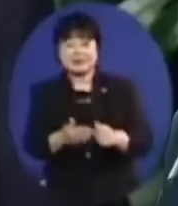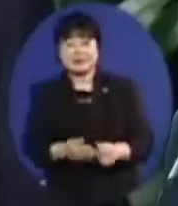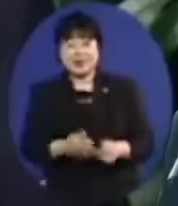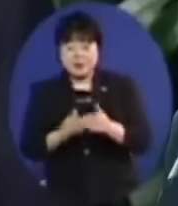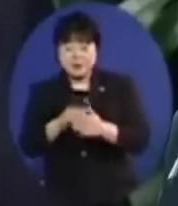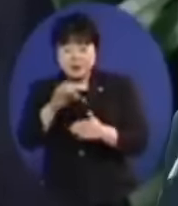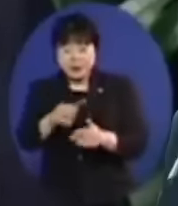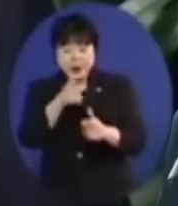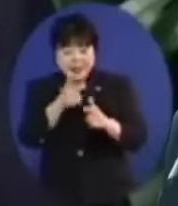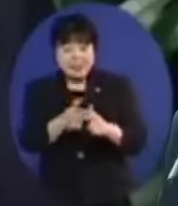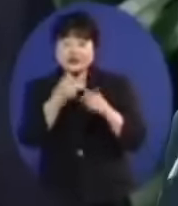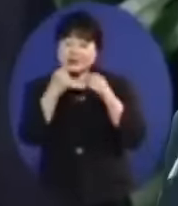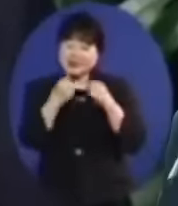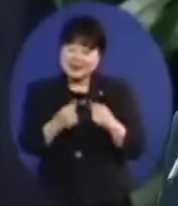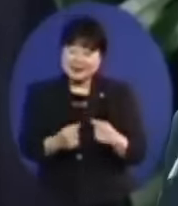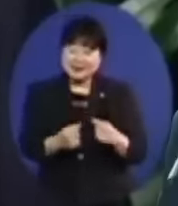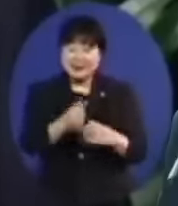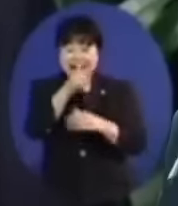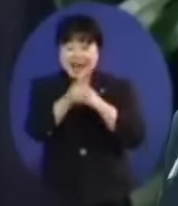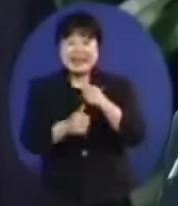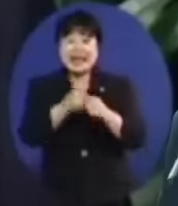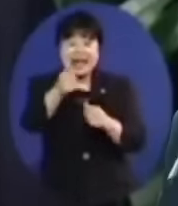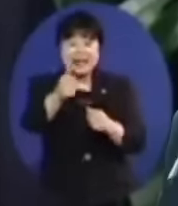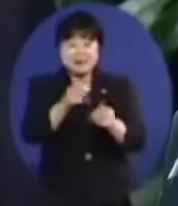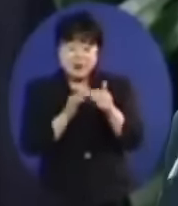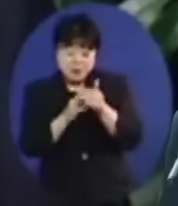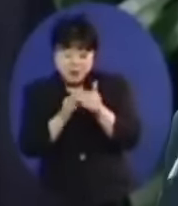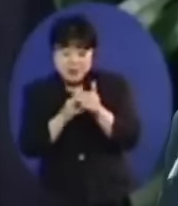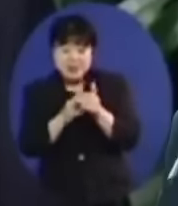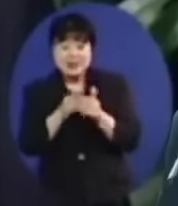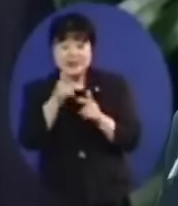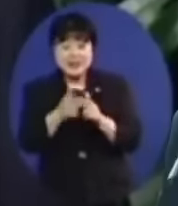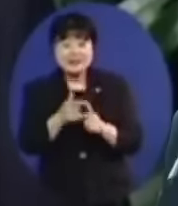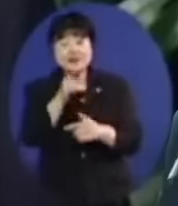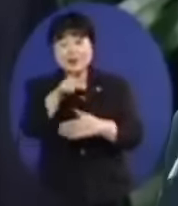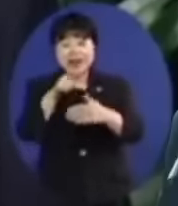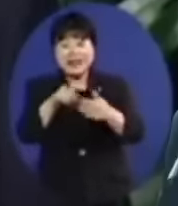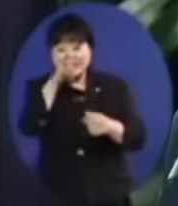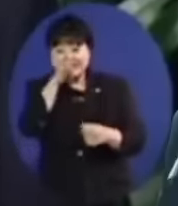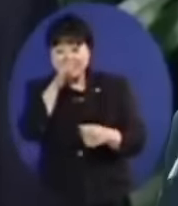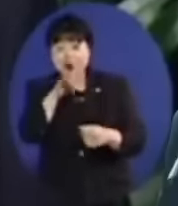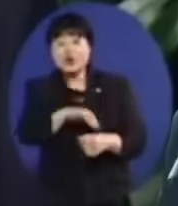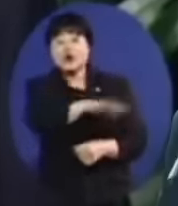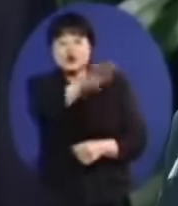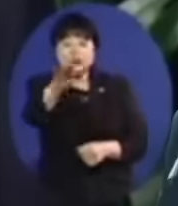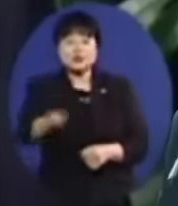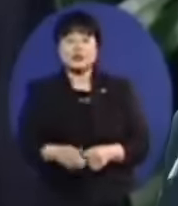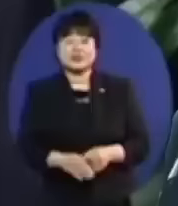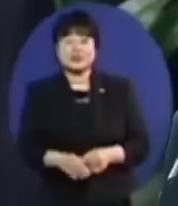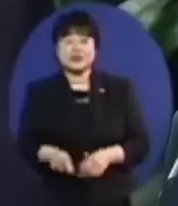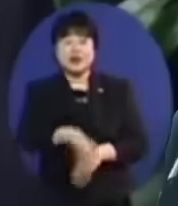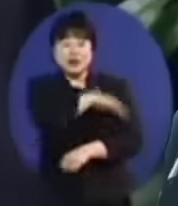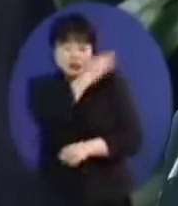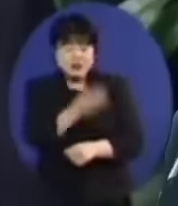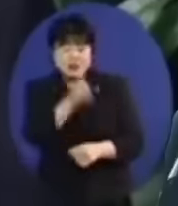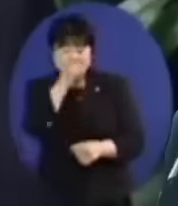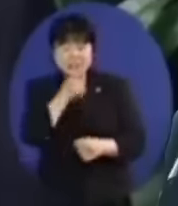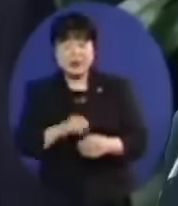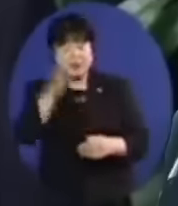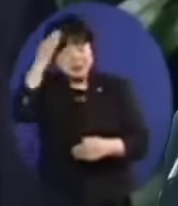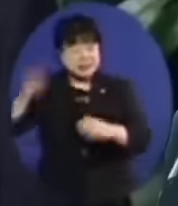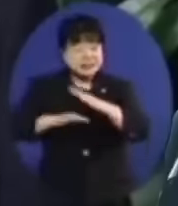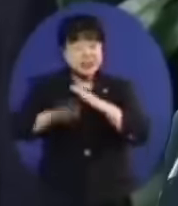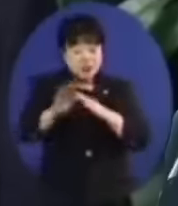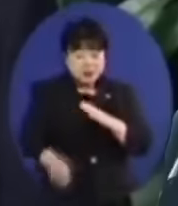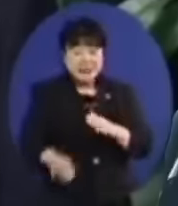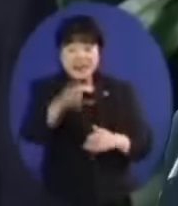곳은 예수님인 것입니다. 하나님의 비밀인 예수 그리스도 안에 있으면 우리는 전능자의 그늘 아래 갑니다.